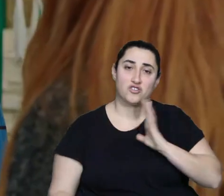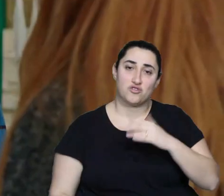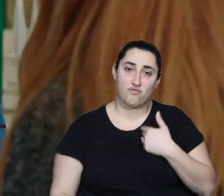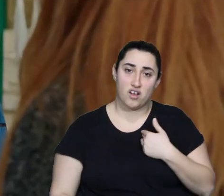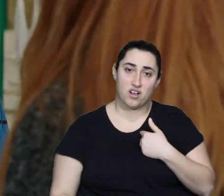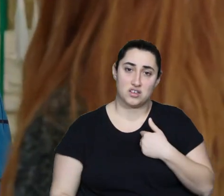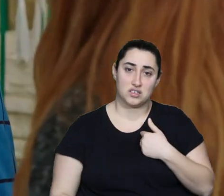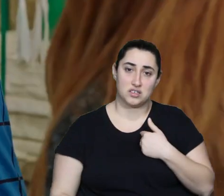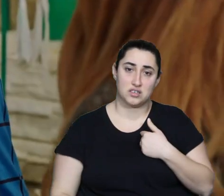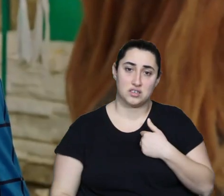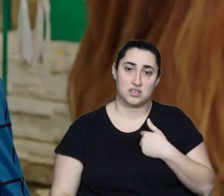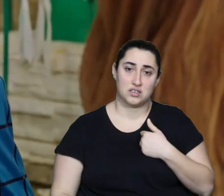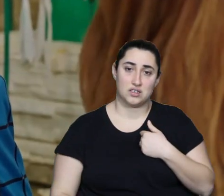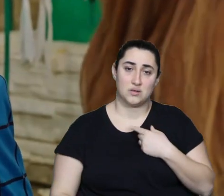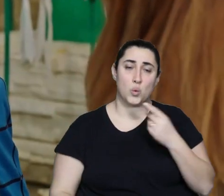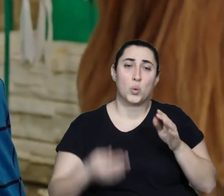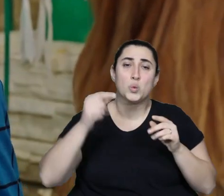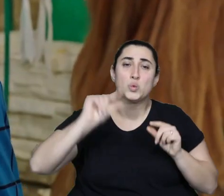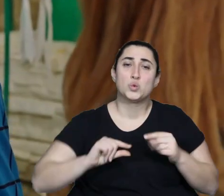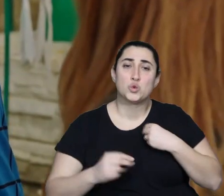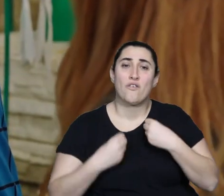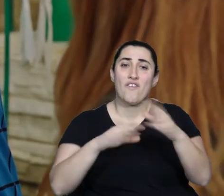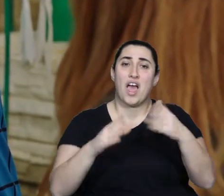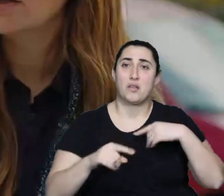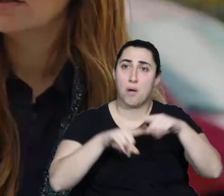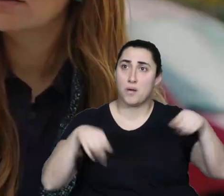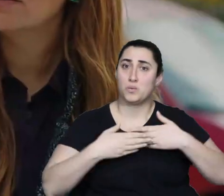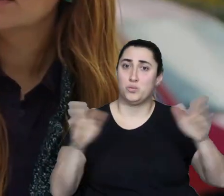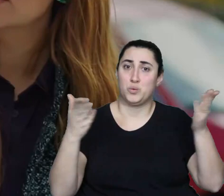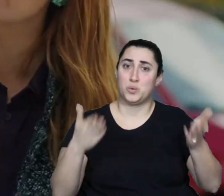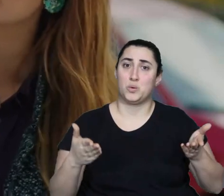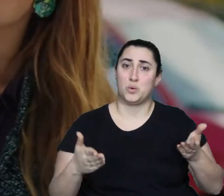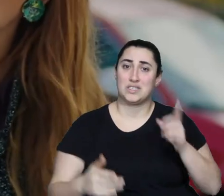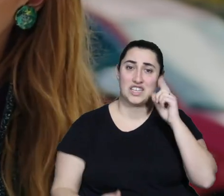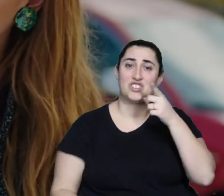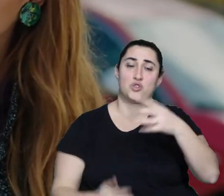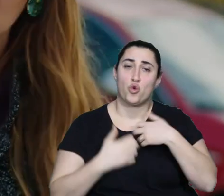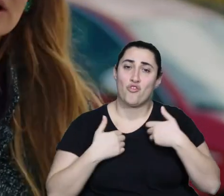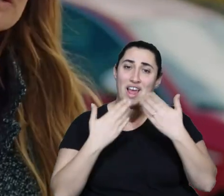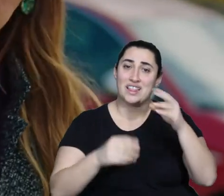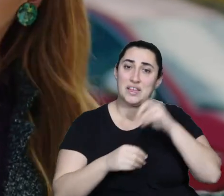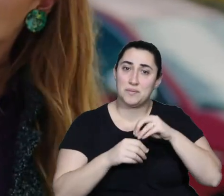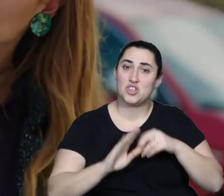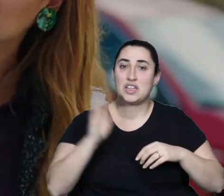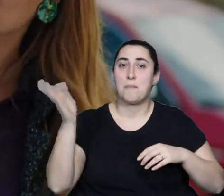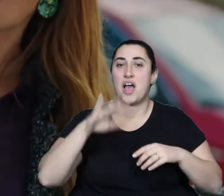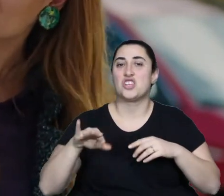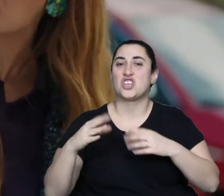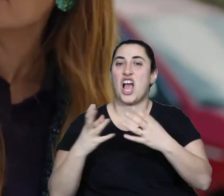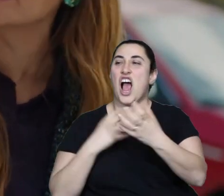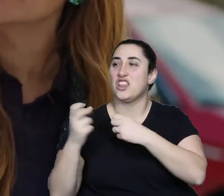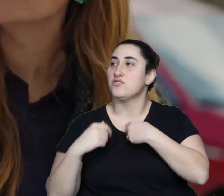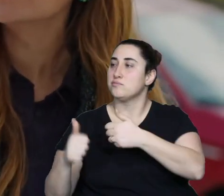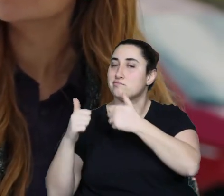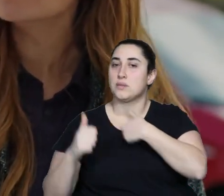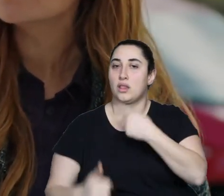ihtiyacım vardı. Zaten değerinin altında verdim size koca arsayı. Sırf size güvendiğim için gittim başka bir alışverişe de